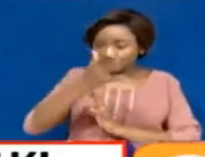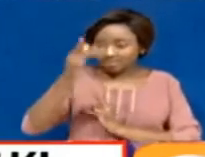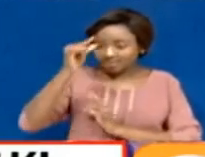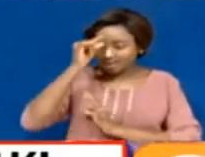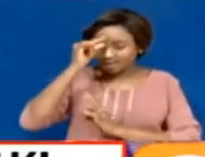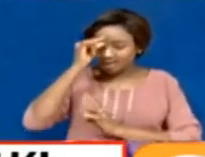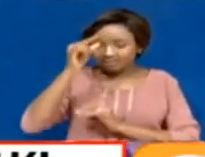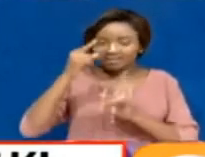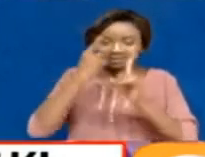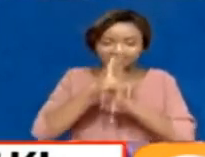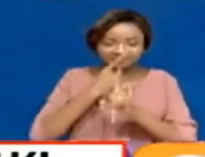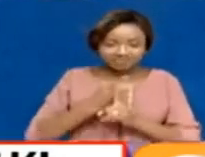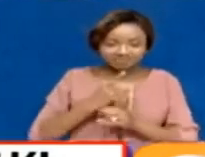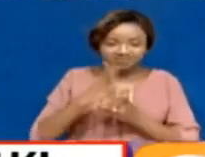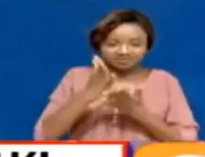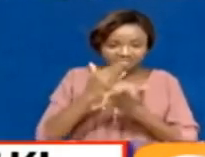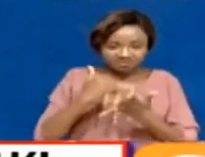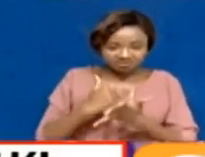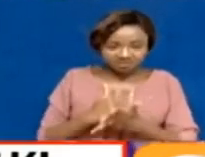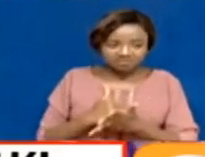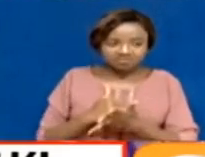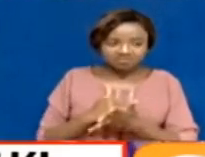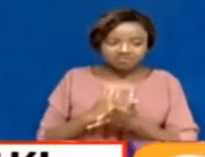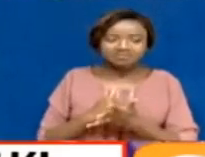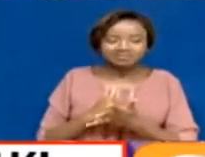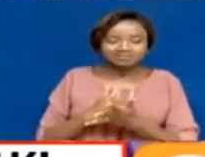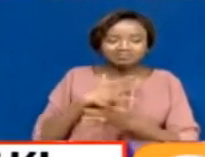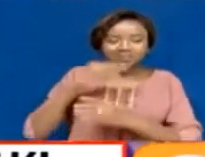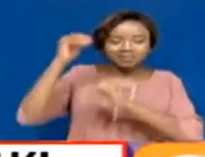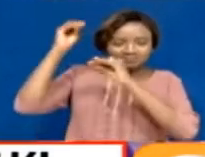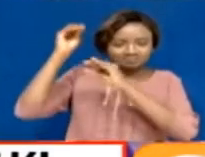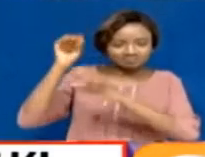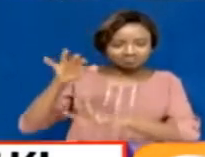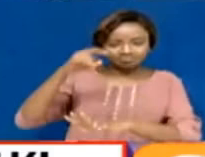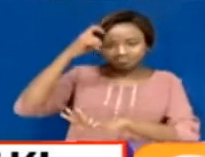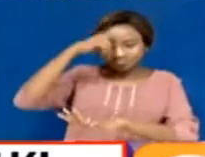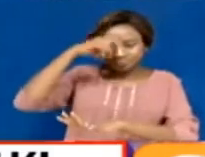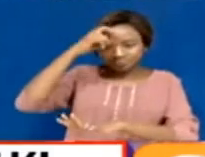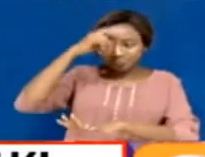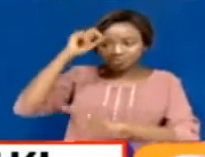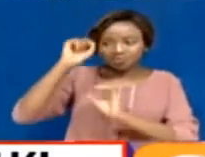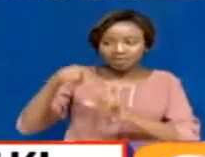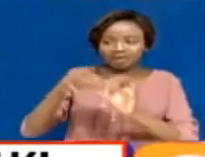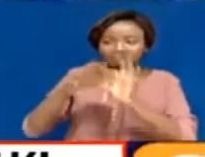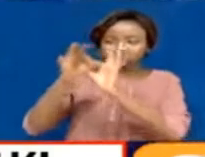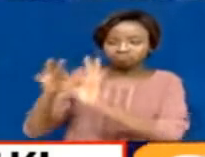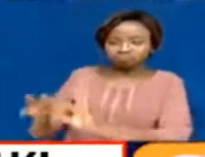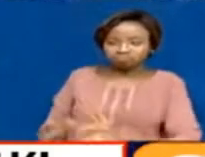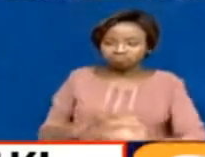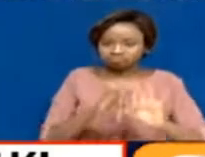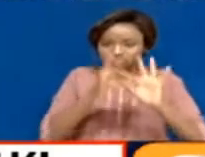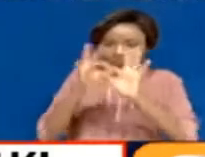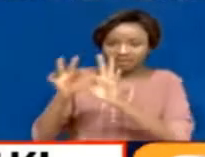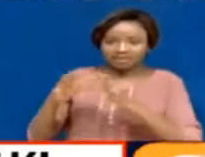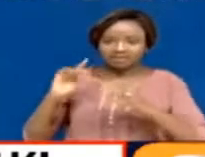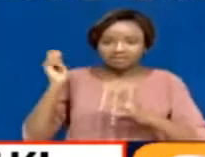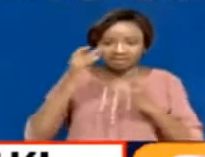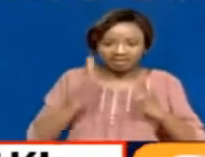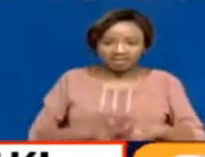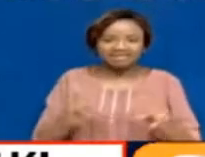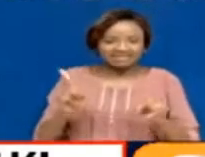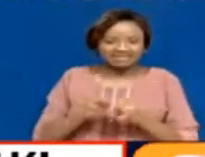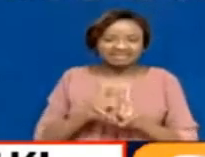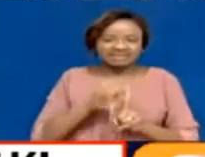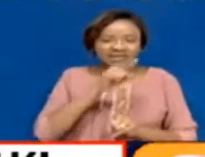nyadhifa mbalimbali viongozi busara ya kuunganisha kama alivyofanya Mwai Kibaki,